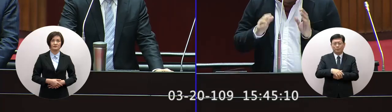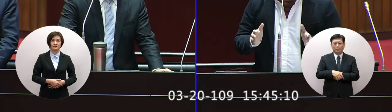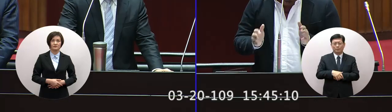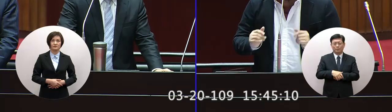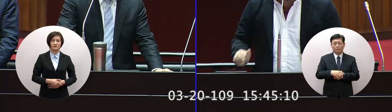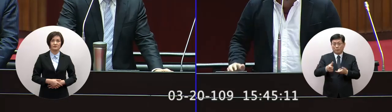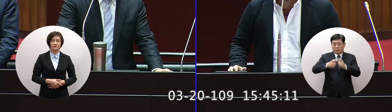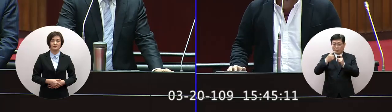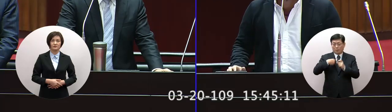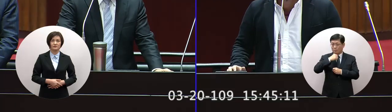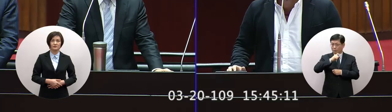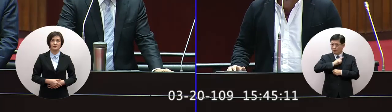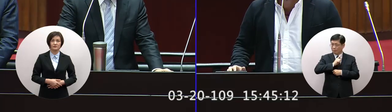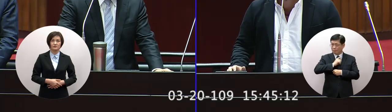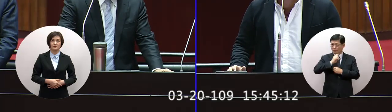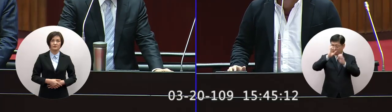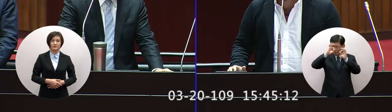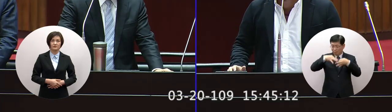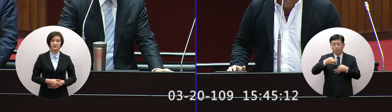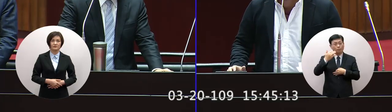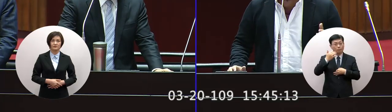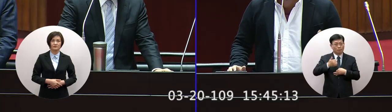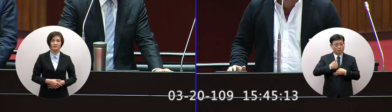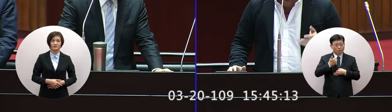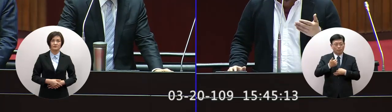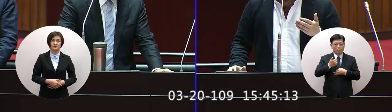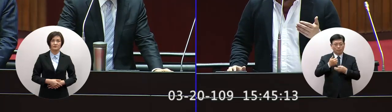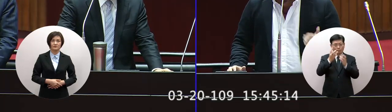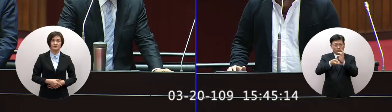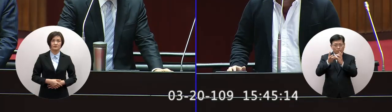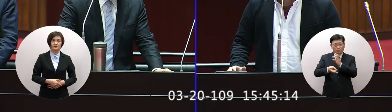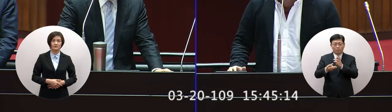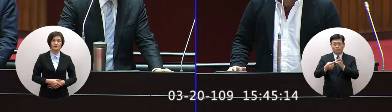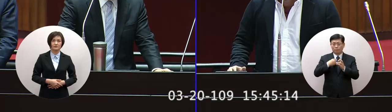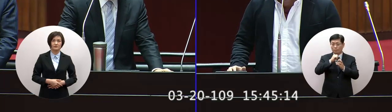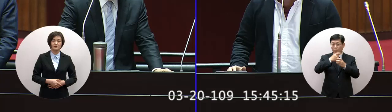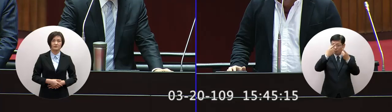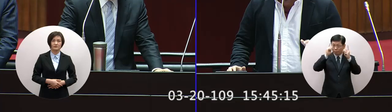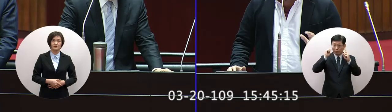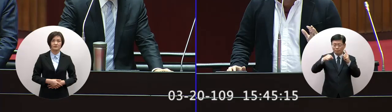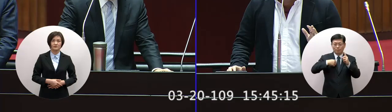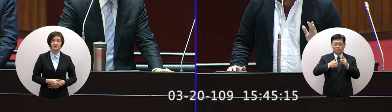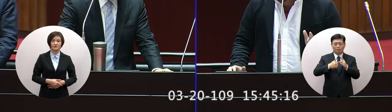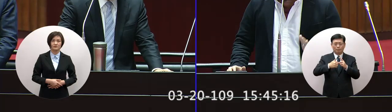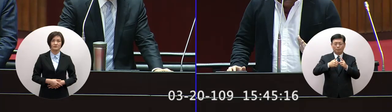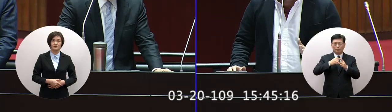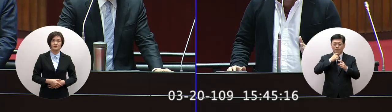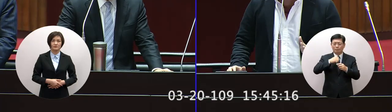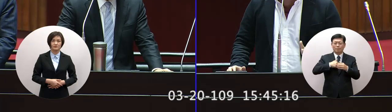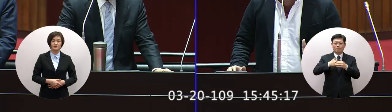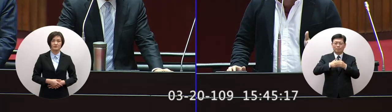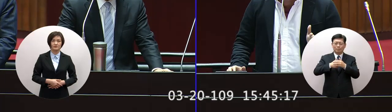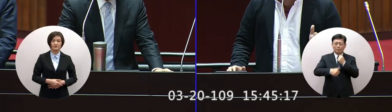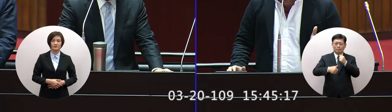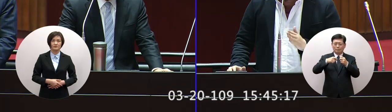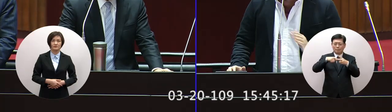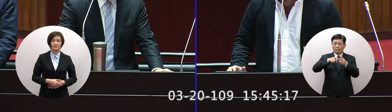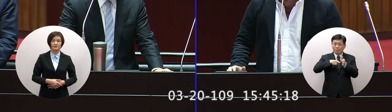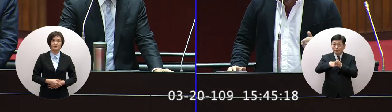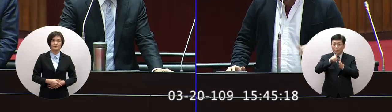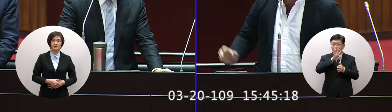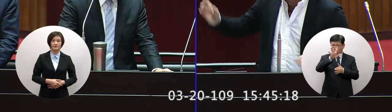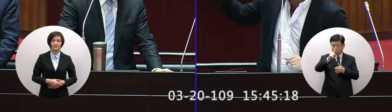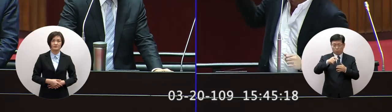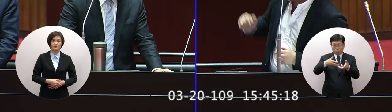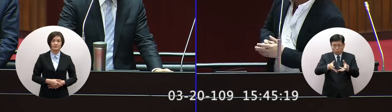那回到台湾，我们来看哦，其实我们如果仔细看的时候，会发现这个台大的生工系。台大生工系的这个一个研